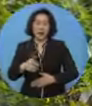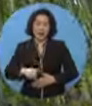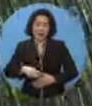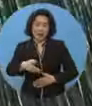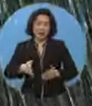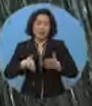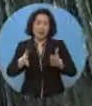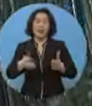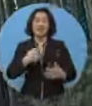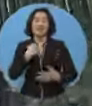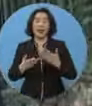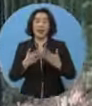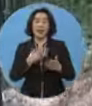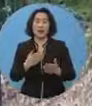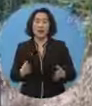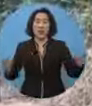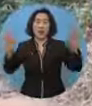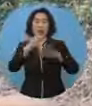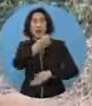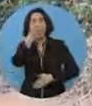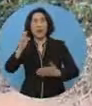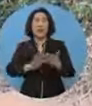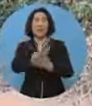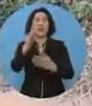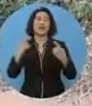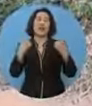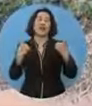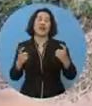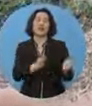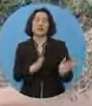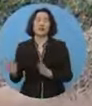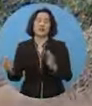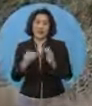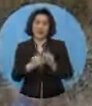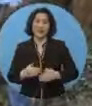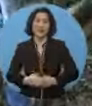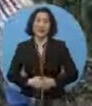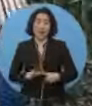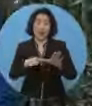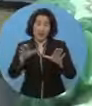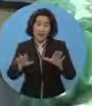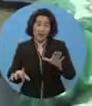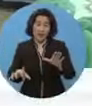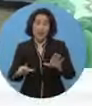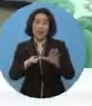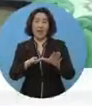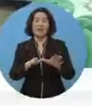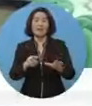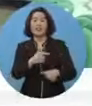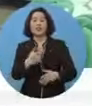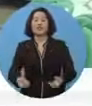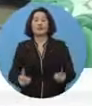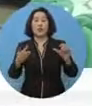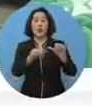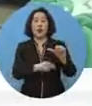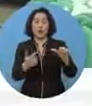숲길 휴 체어 담양 별빛 여행 등 다채로운 힐링 여행을 선사합니다 1평 에서는 함평